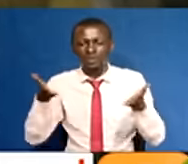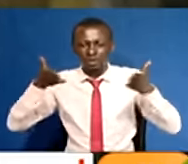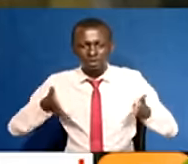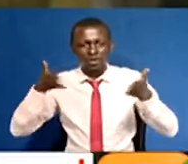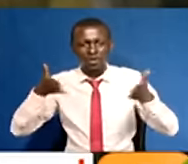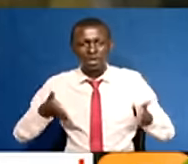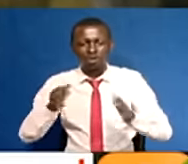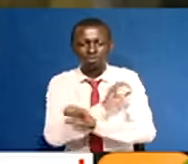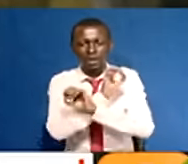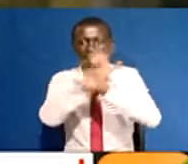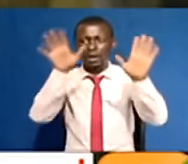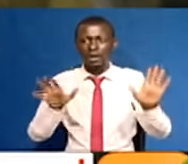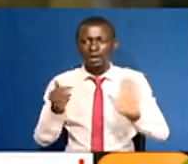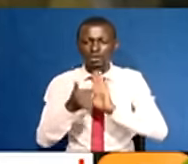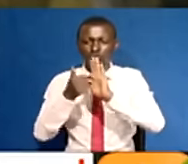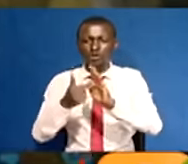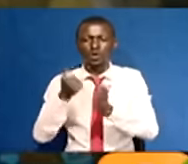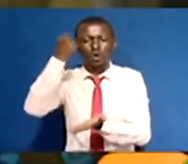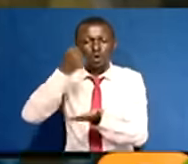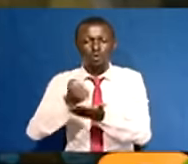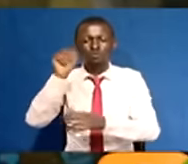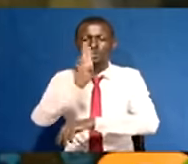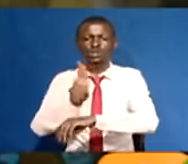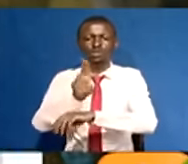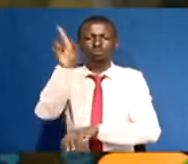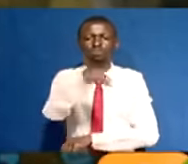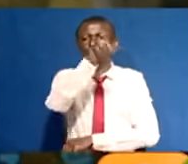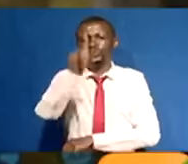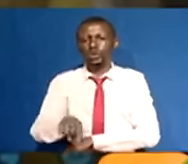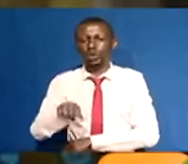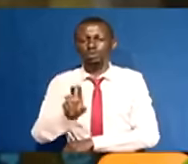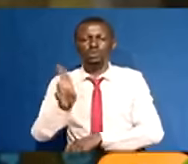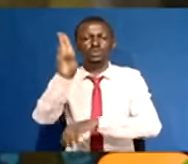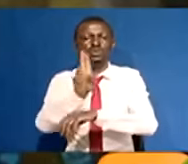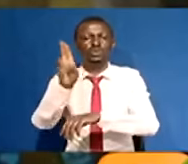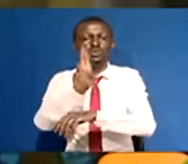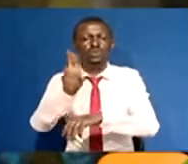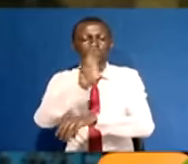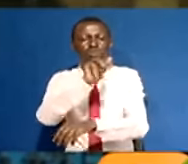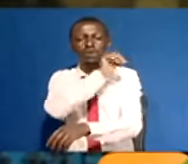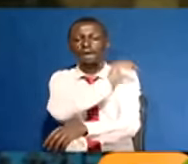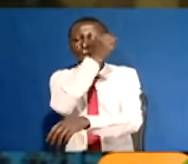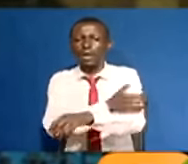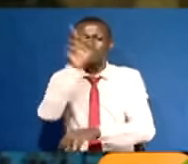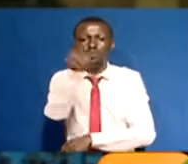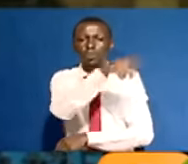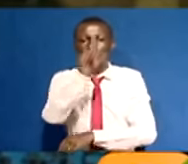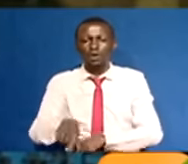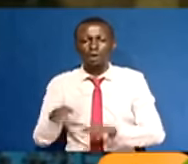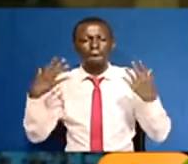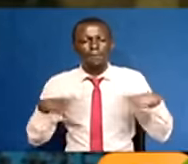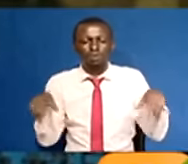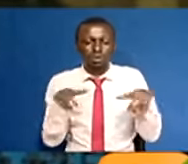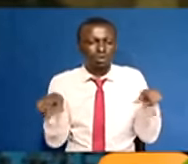what clearly amounts to abuse of office. Yani unaweza kutumia mamlaka vibaya, wanaleta matisho.